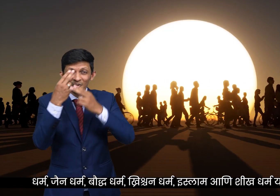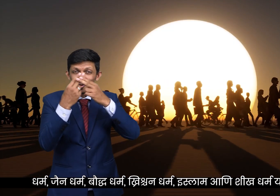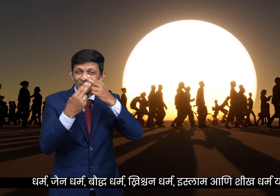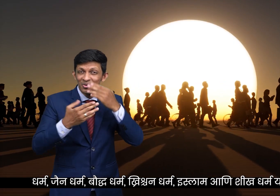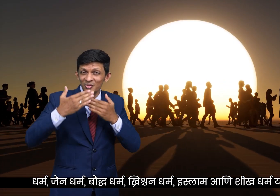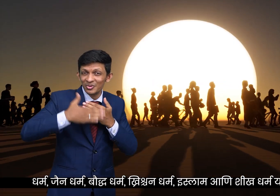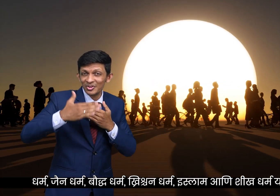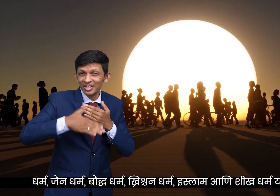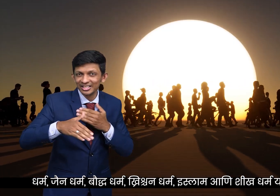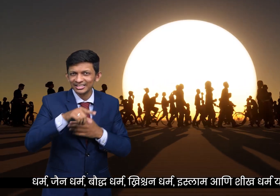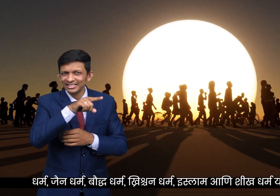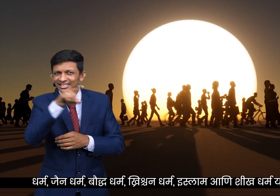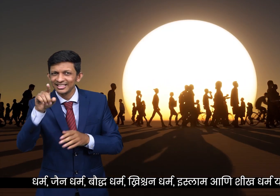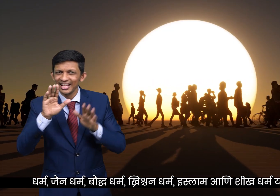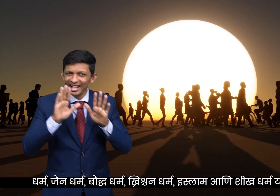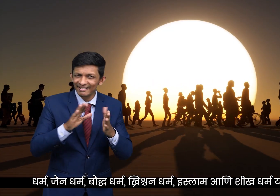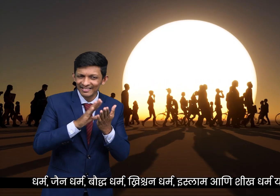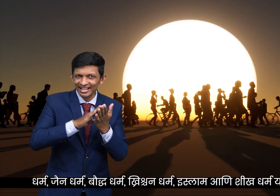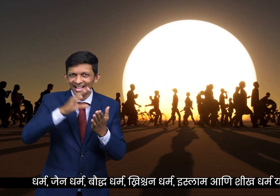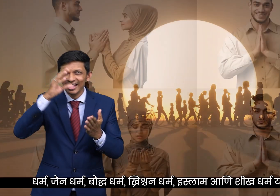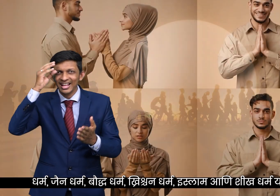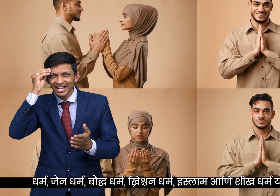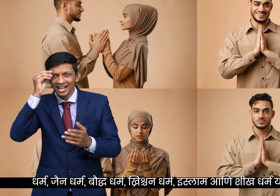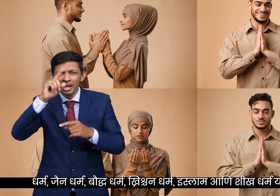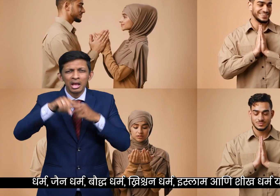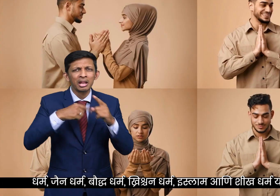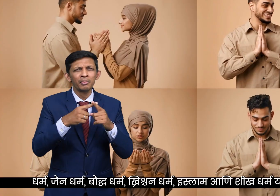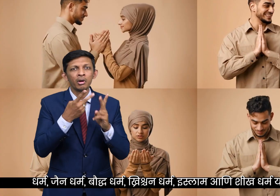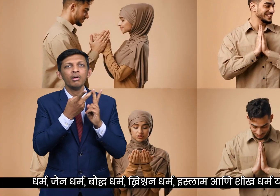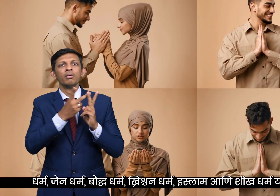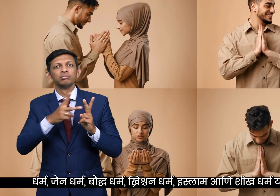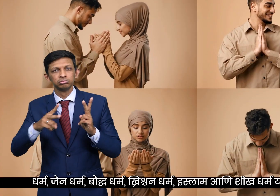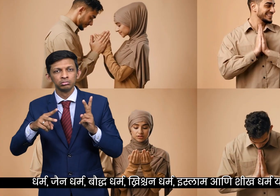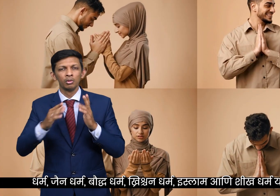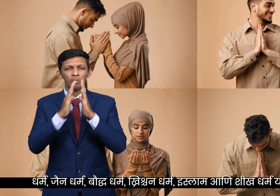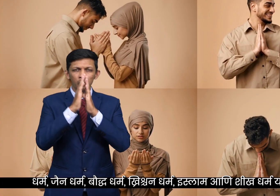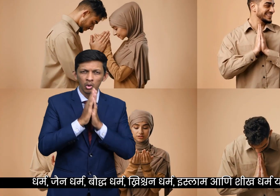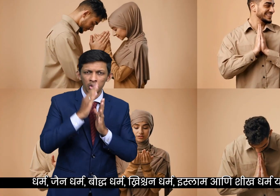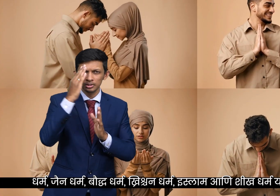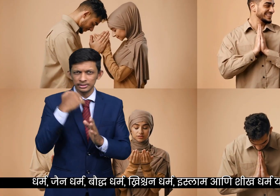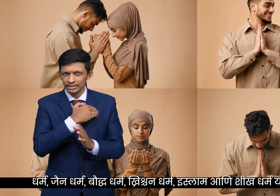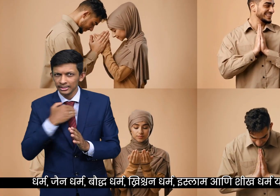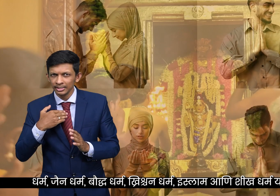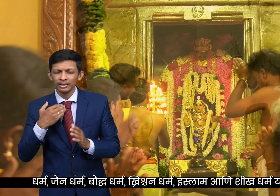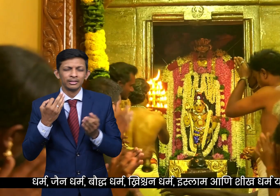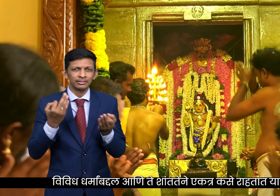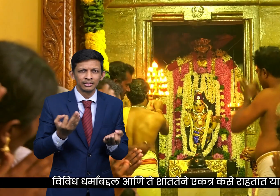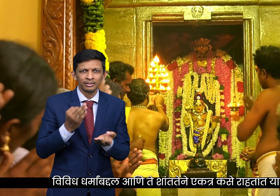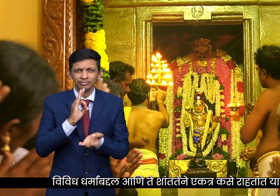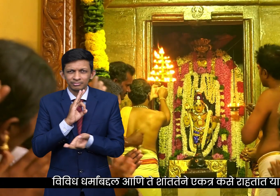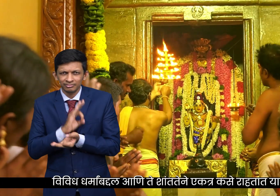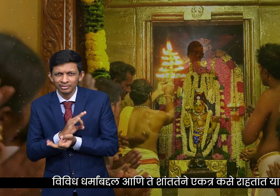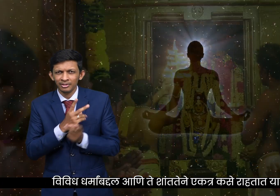धर्म, जैन धर्म, बौद्ध धर्म, ख्रिश्चन धर्म, इस्लाम आणि शीख धर्म यासारख्या भारतातील